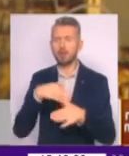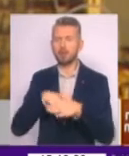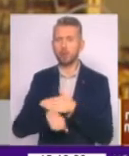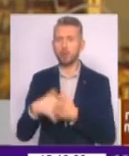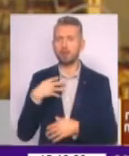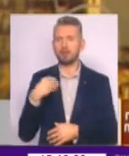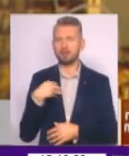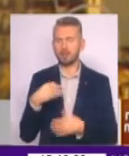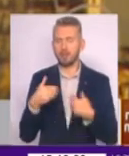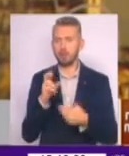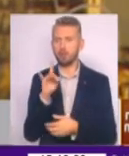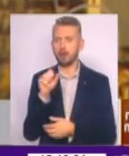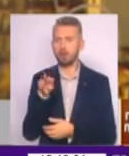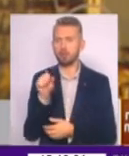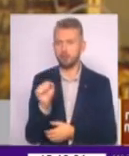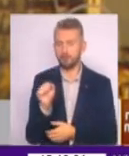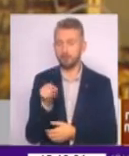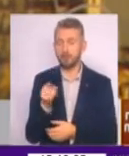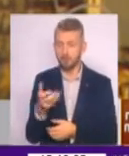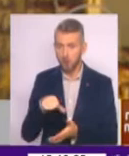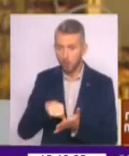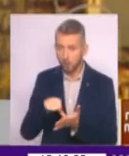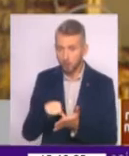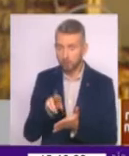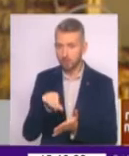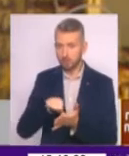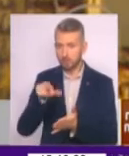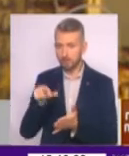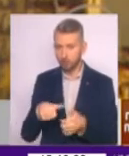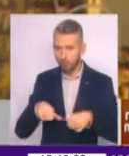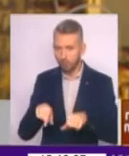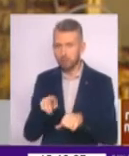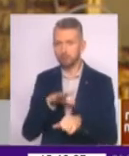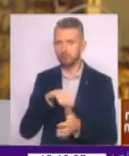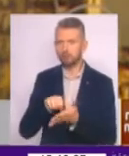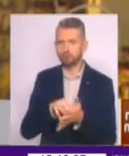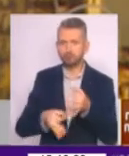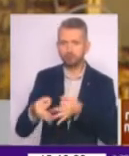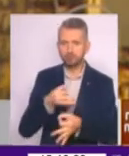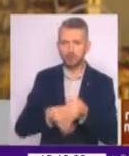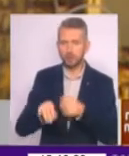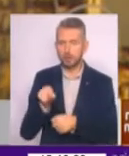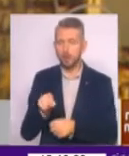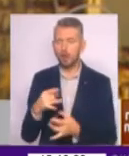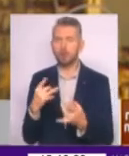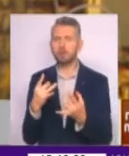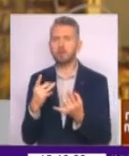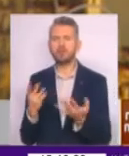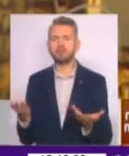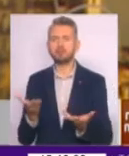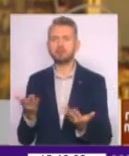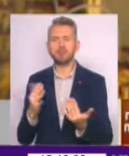брама». Ви брали участь якраз, звичайно, так, як представник комісії у дискусії, яка була з приводу цього. Розкажіть, які